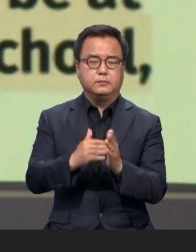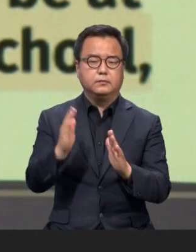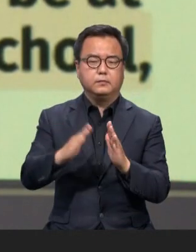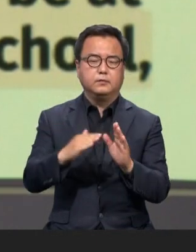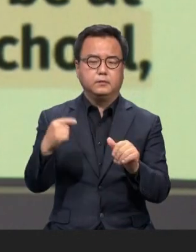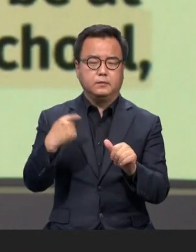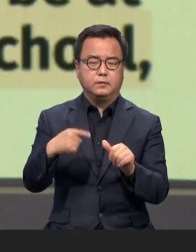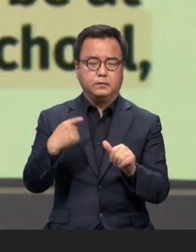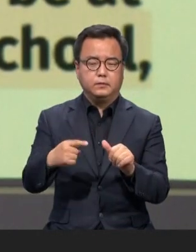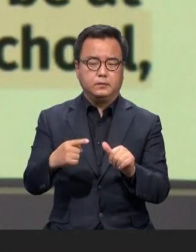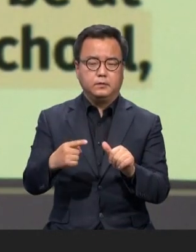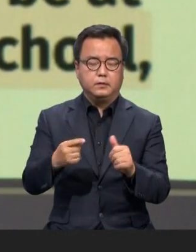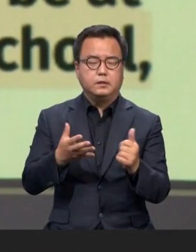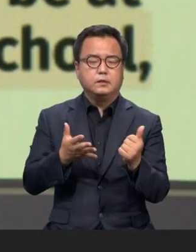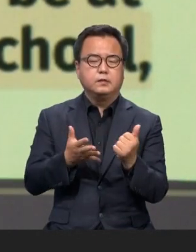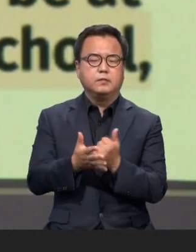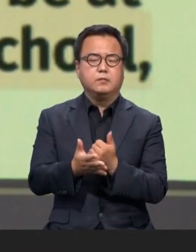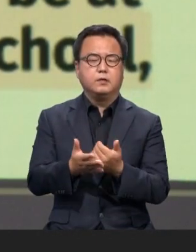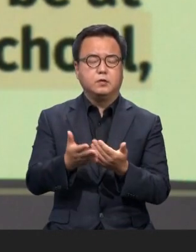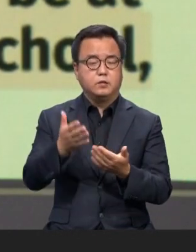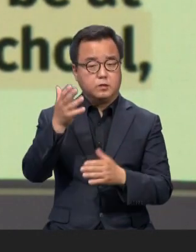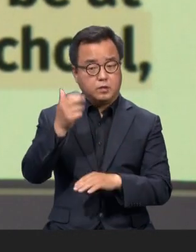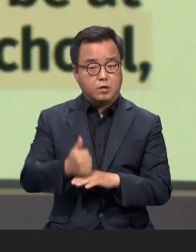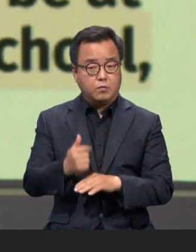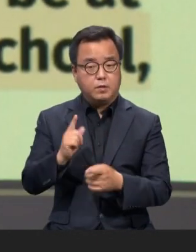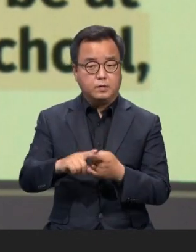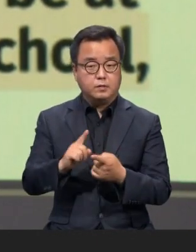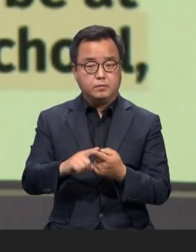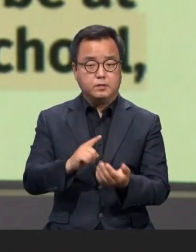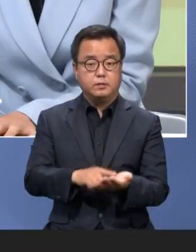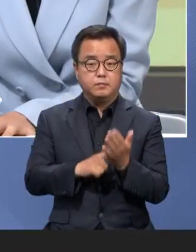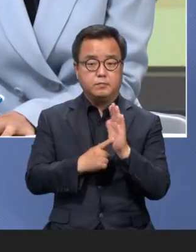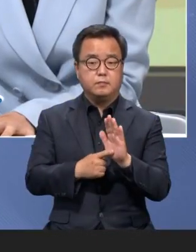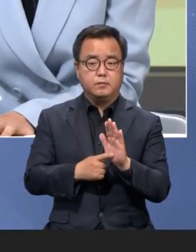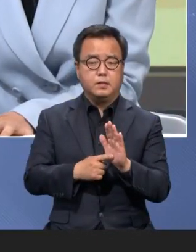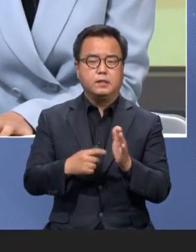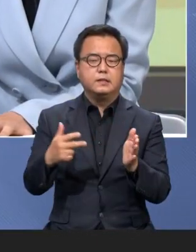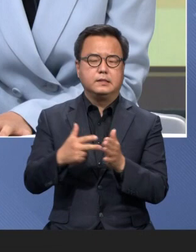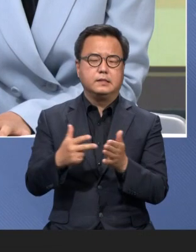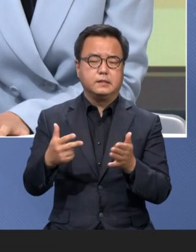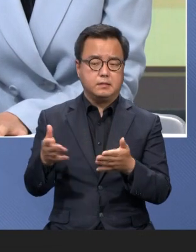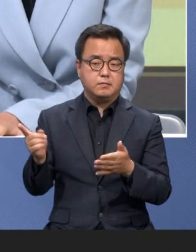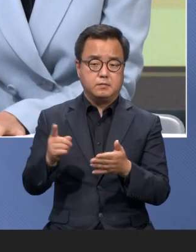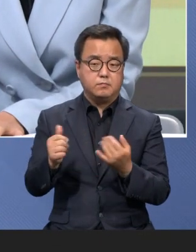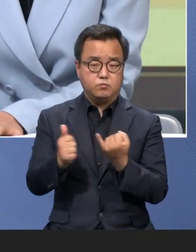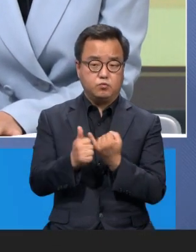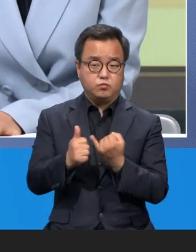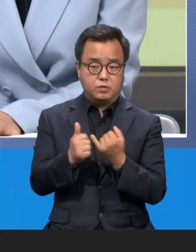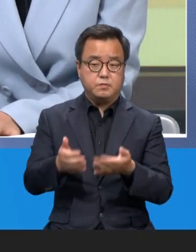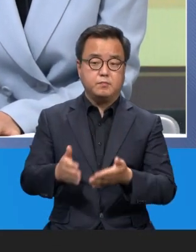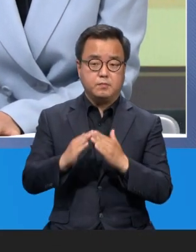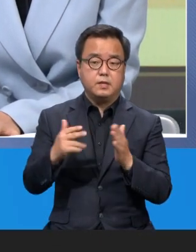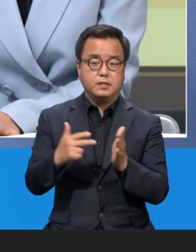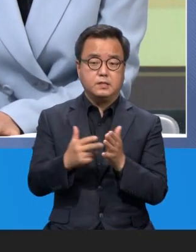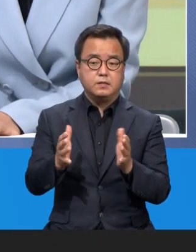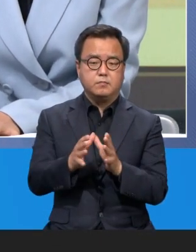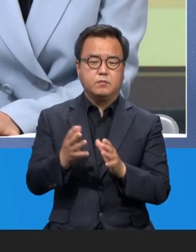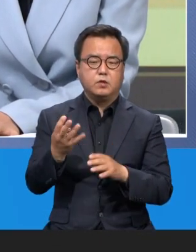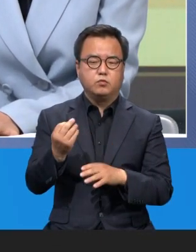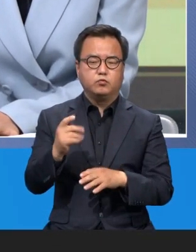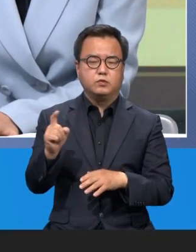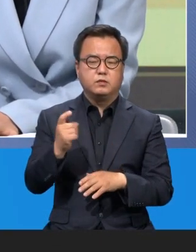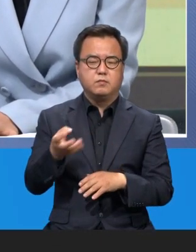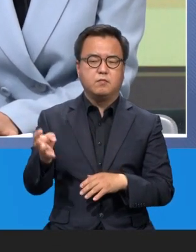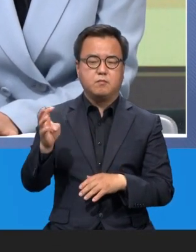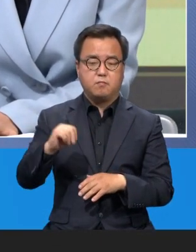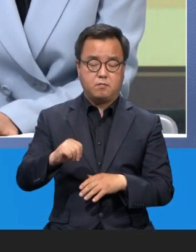따서 보는 보도를 기획해 관심을 모았는데요 예 실제 개의치 부부가 설립한 제단은 수십 억에 달하는 기금을 미국의 의무